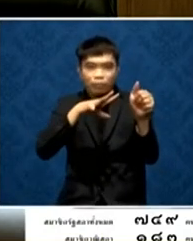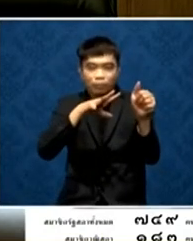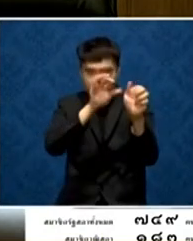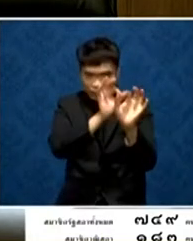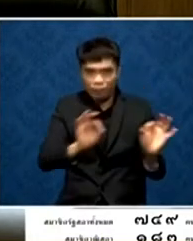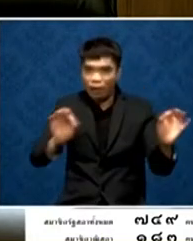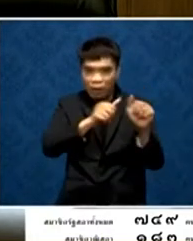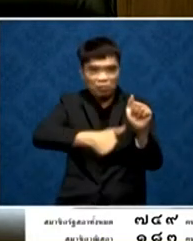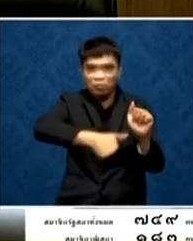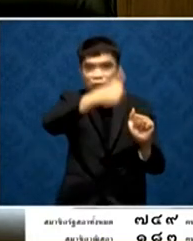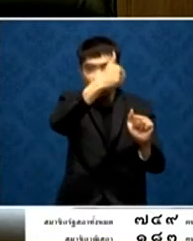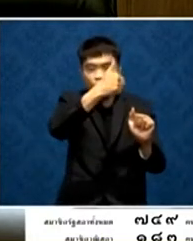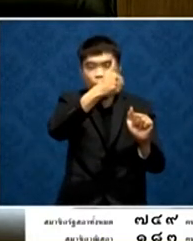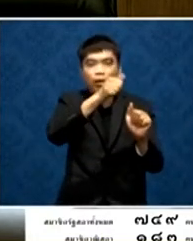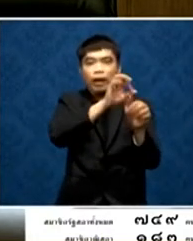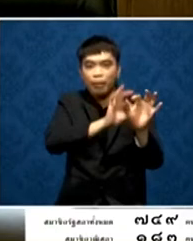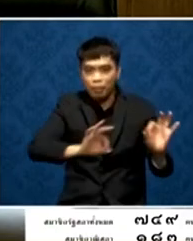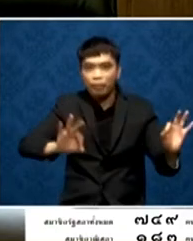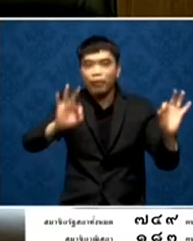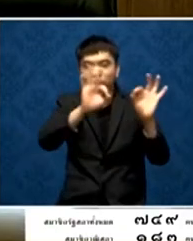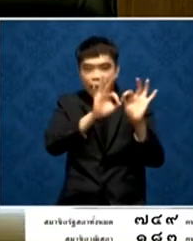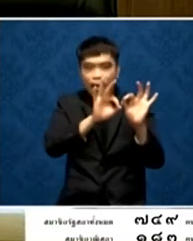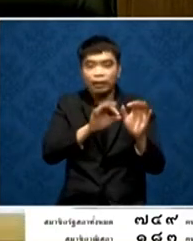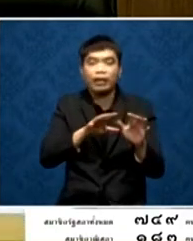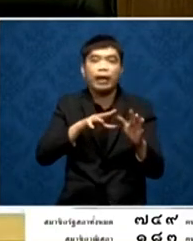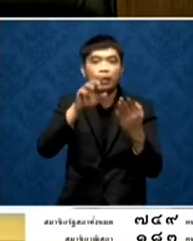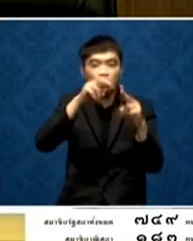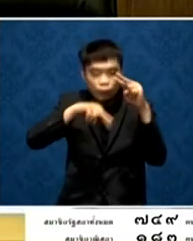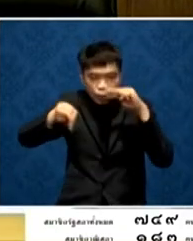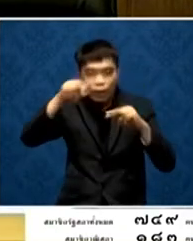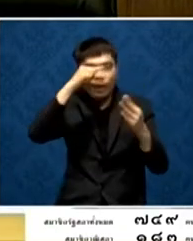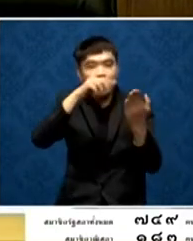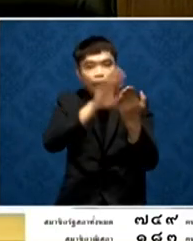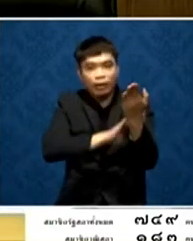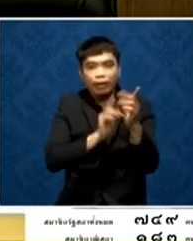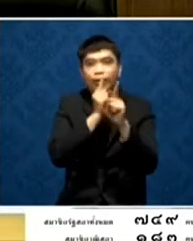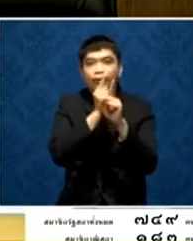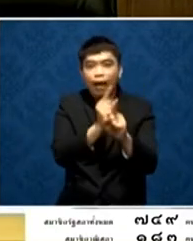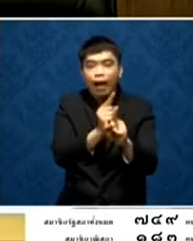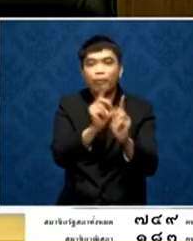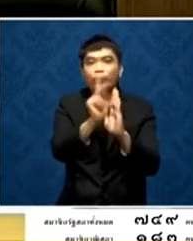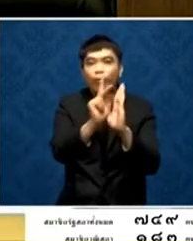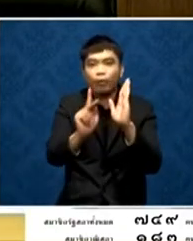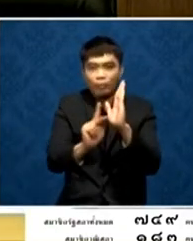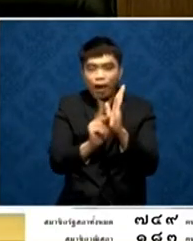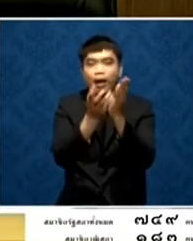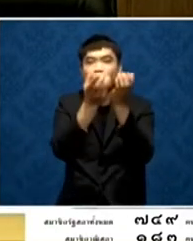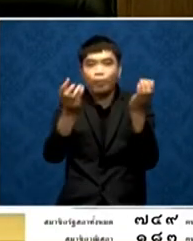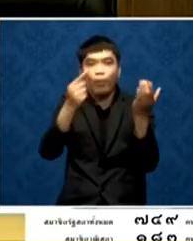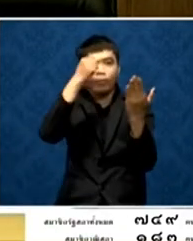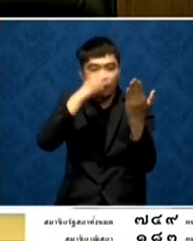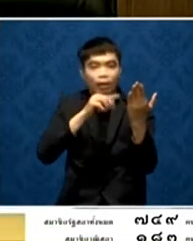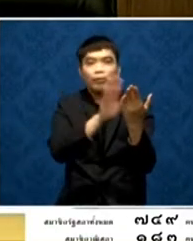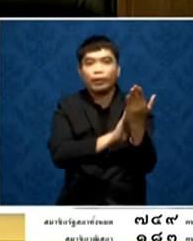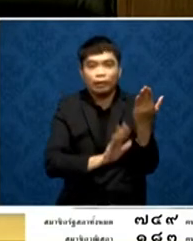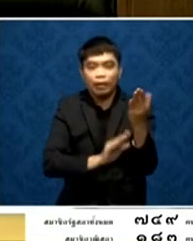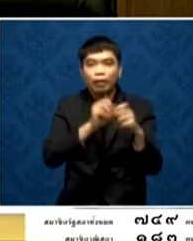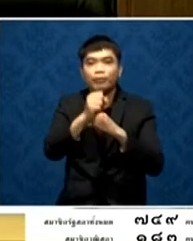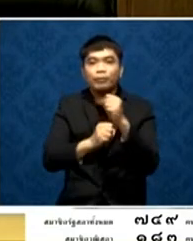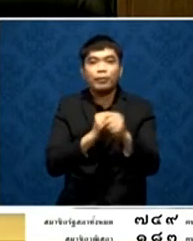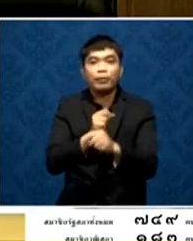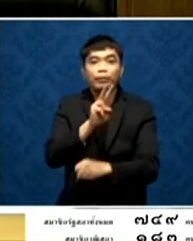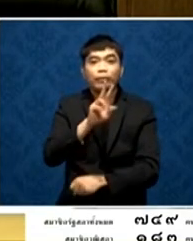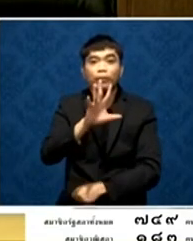ไงอ่ะมันเป็นสิ่งต้องห้ามตรงไหนอ่ะ ครับ ครับ มันยังไม่ได้ห้ามเลยแล้วคุณตีความของพวกคุณกันเองอ่ะ ครับ คือม